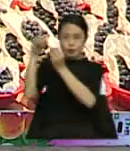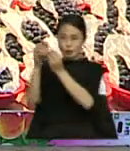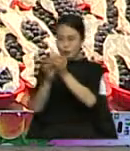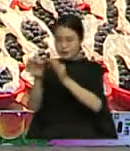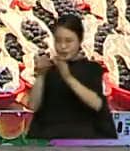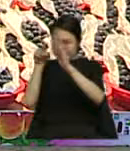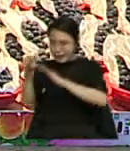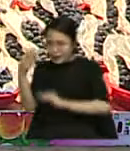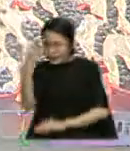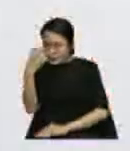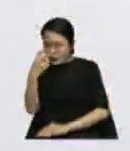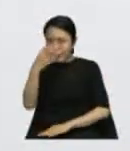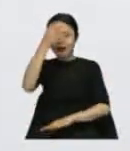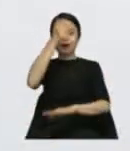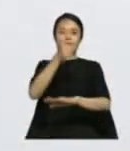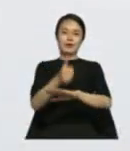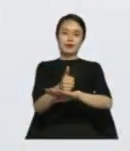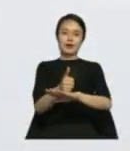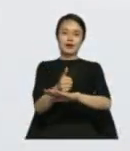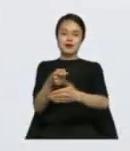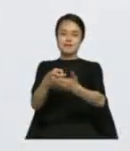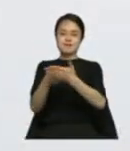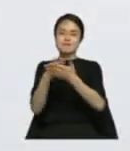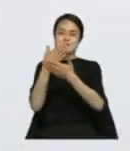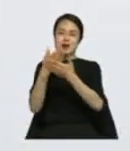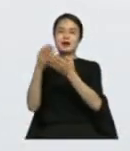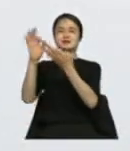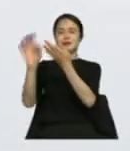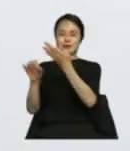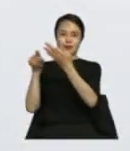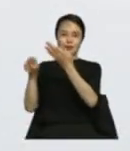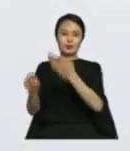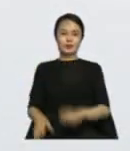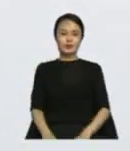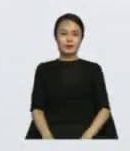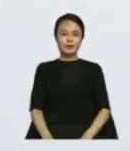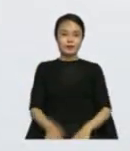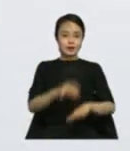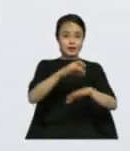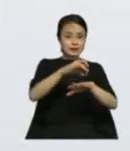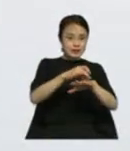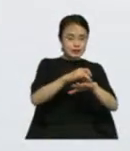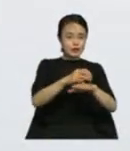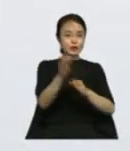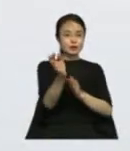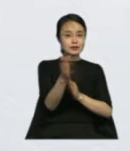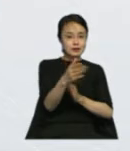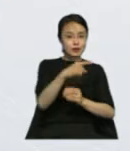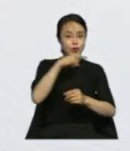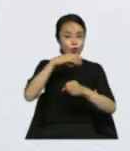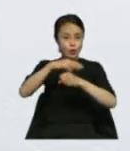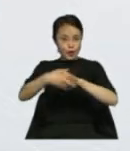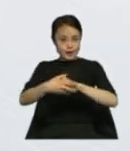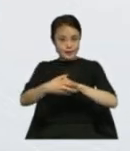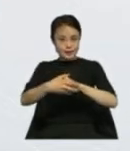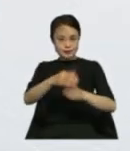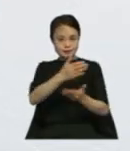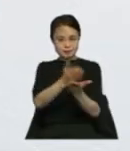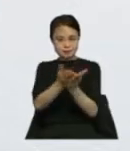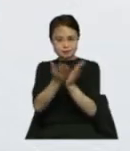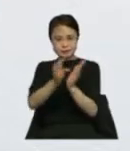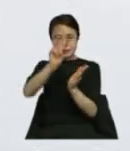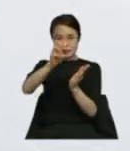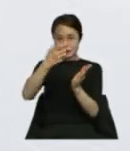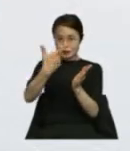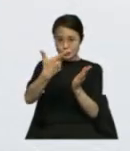결과입니다. 내용을 보면 과일과 육고기, 생선 등 추석 명절 수요가 많은 36개 품목을 6, 7인 가족